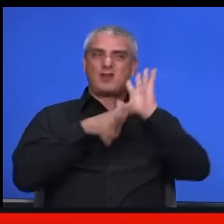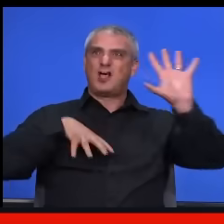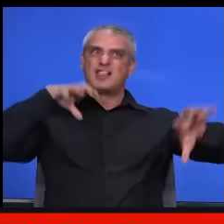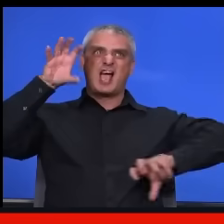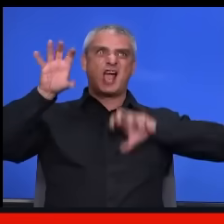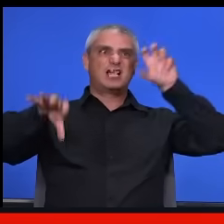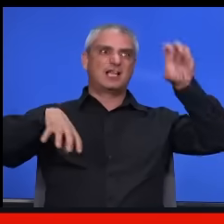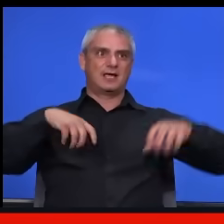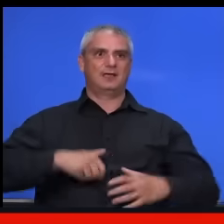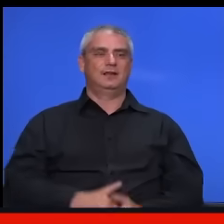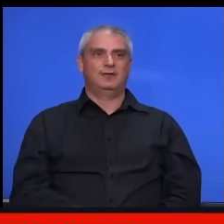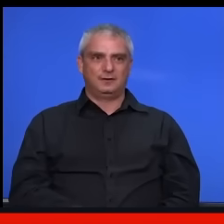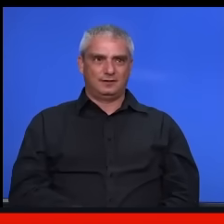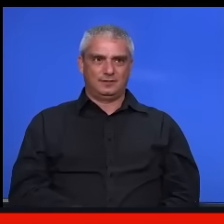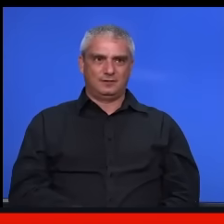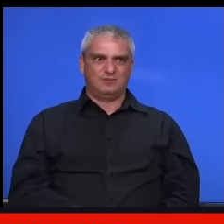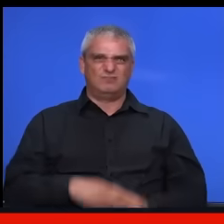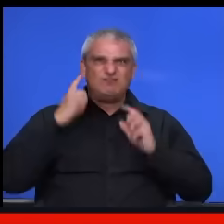אריה.